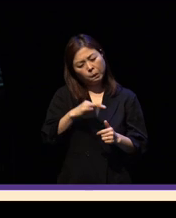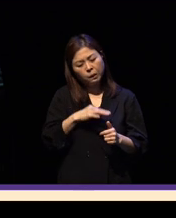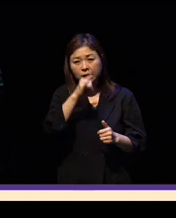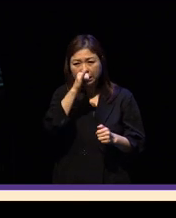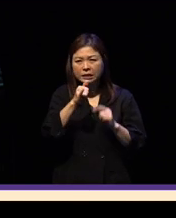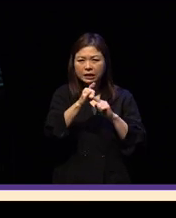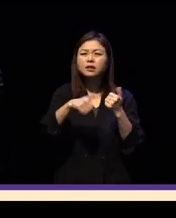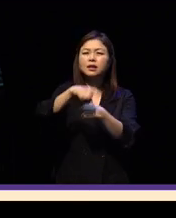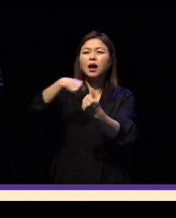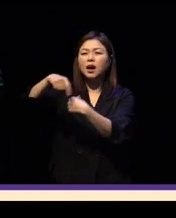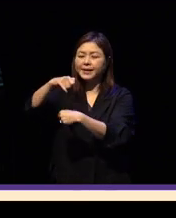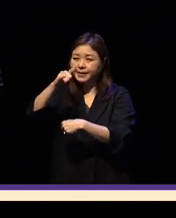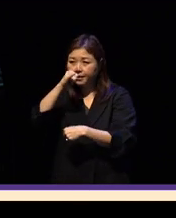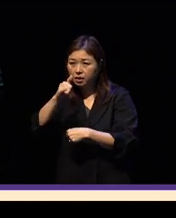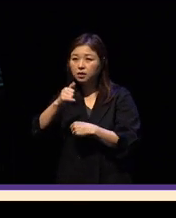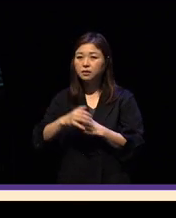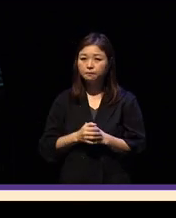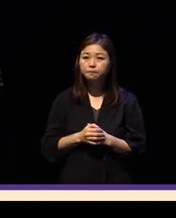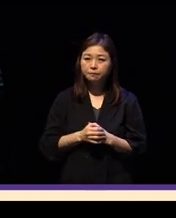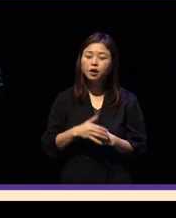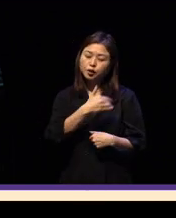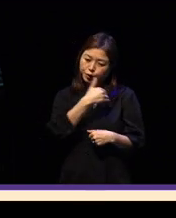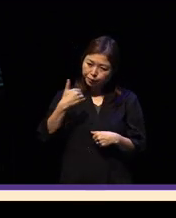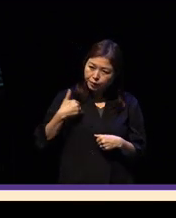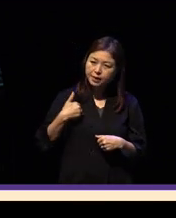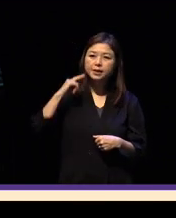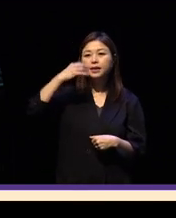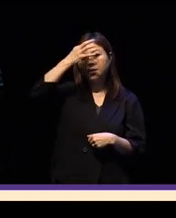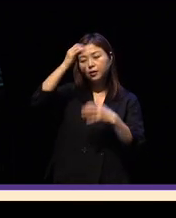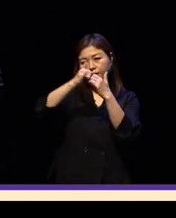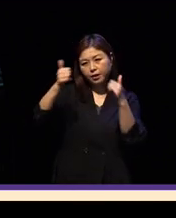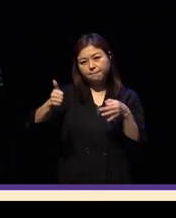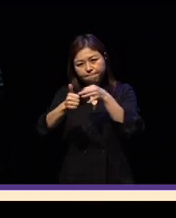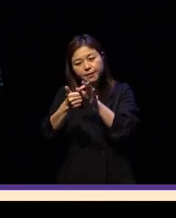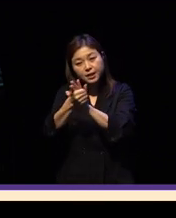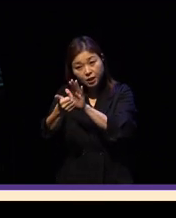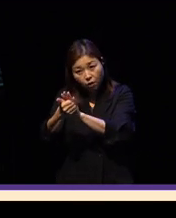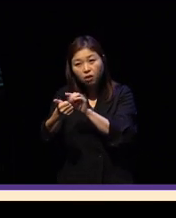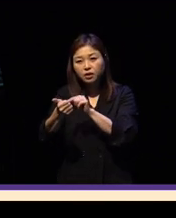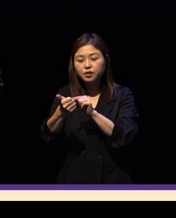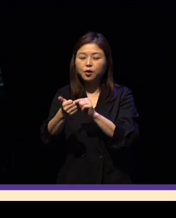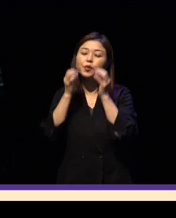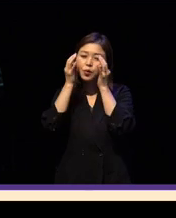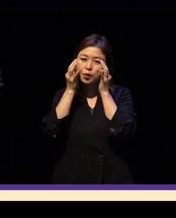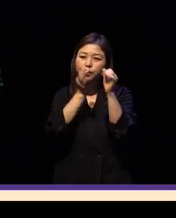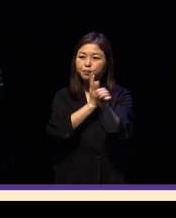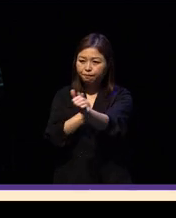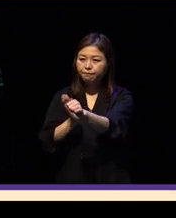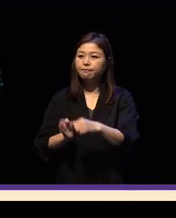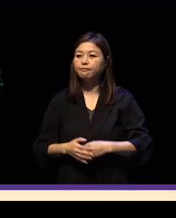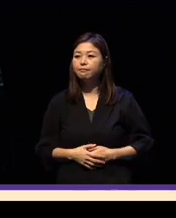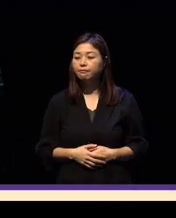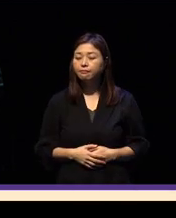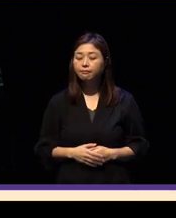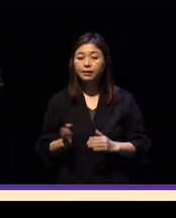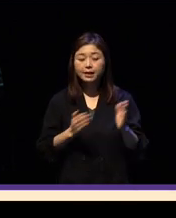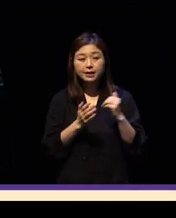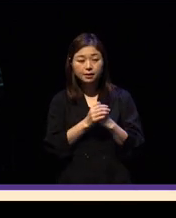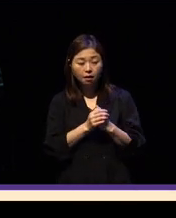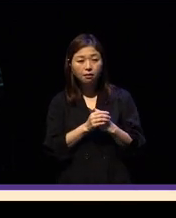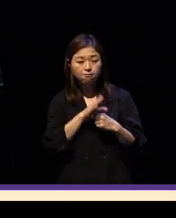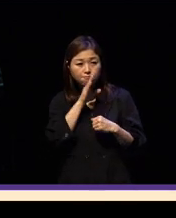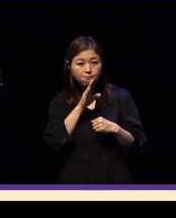경향들도 있습니다. 그래서 충분히 보상할 수 있도록 그렇게 좀 배려를 해주셨으면 하는 말씀을 드리고요. 그 다음에 실행